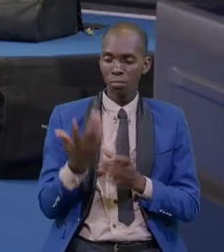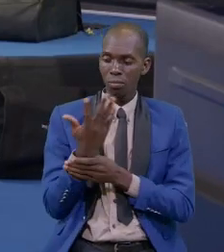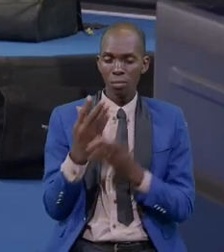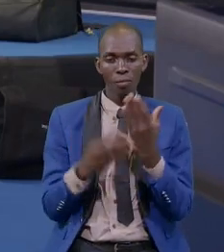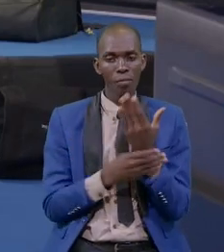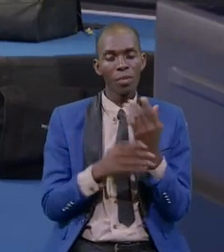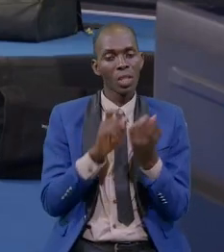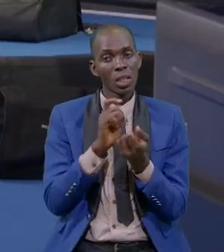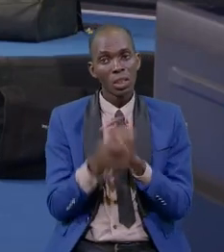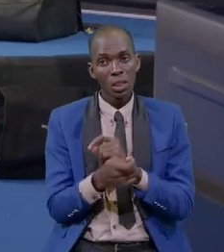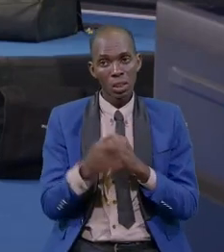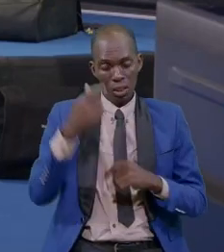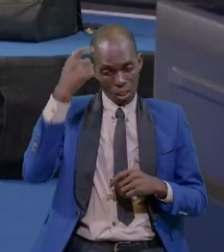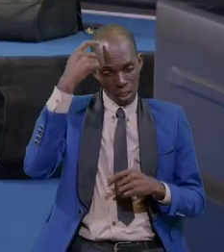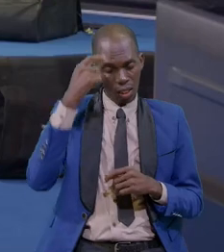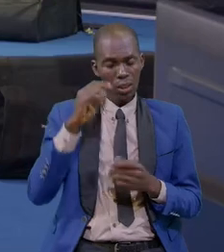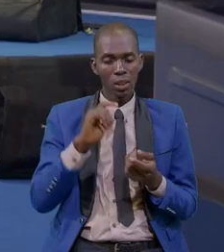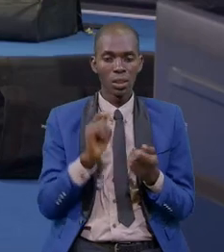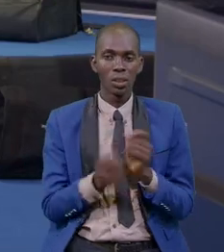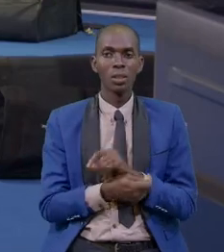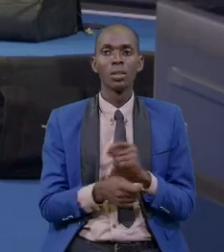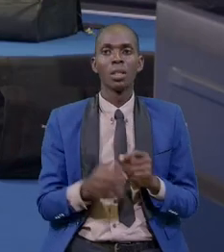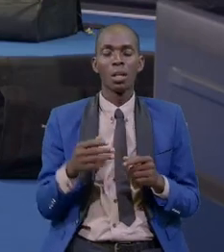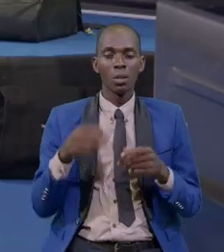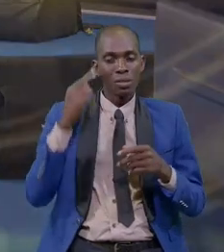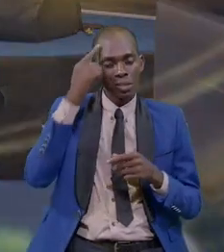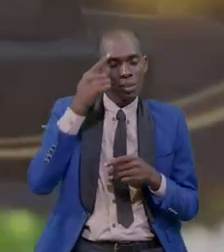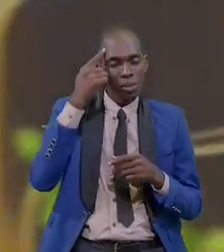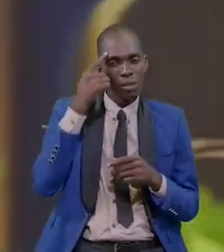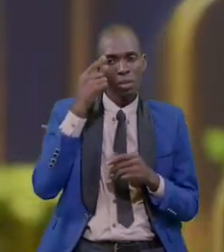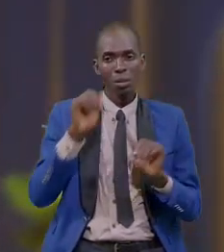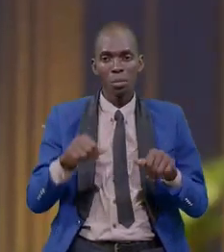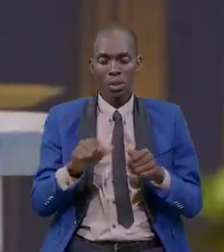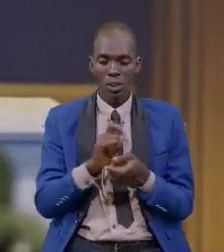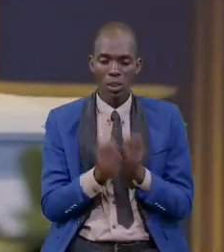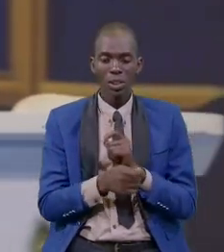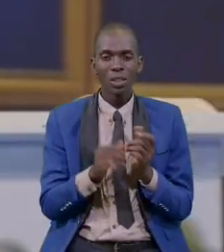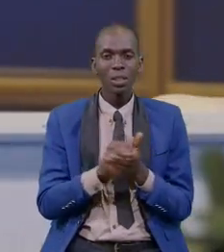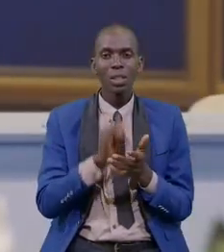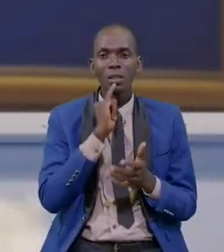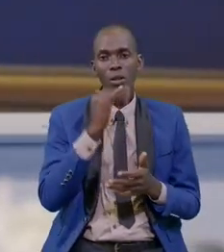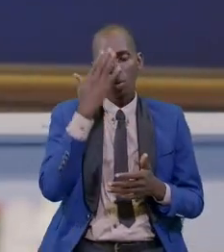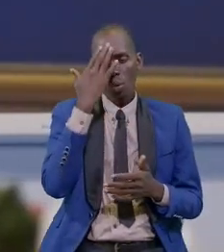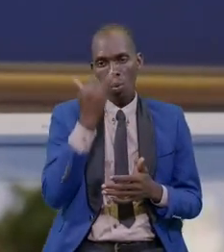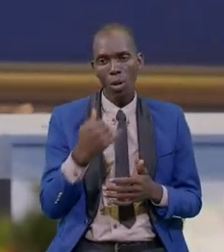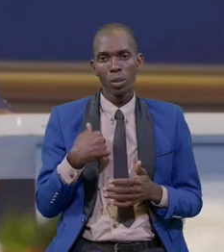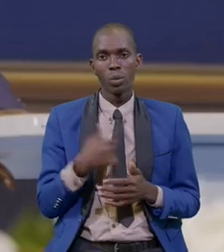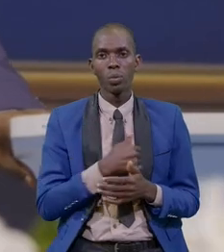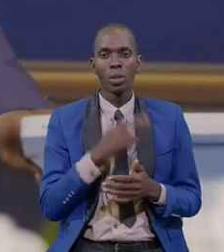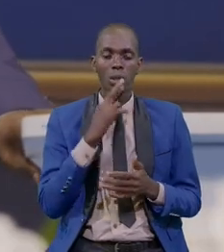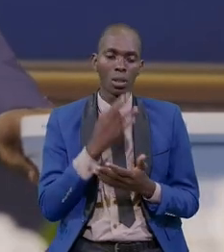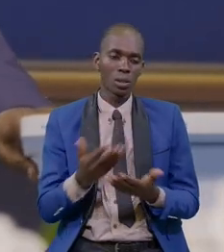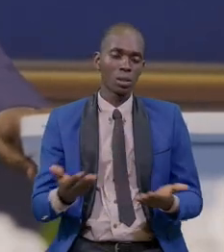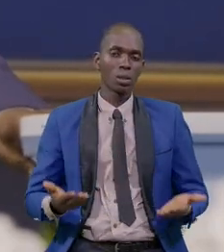changer, la tête doit changer et la faculté de penser doit changer. Et c'est pour cela que nous sommes ici dans ce